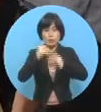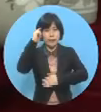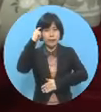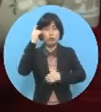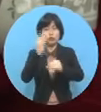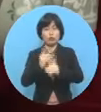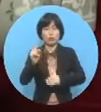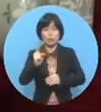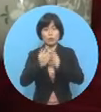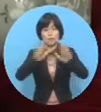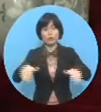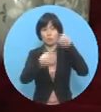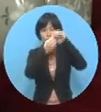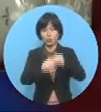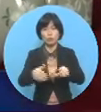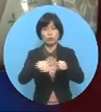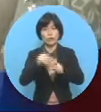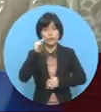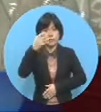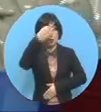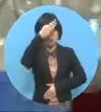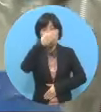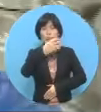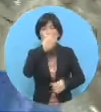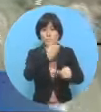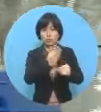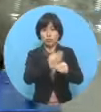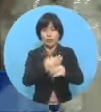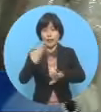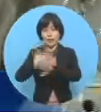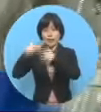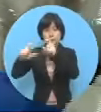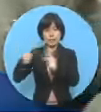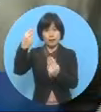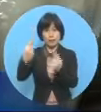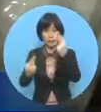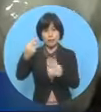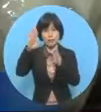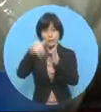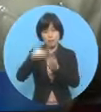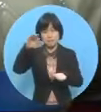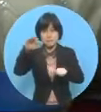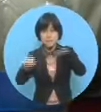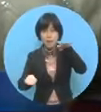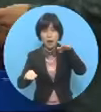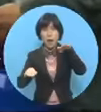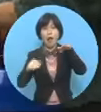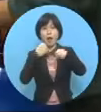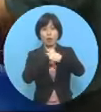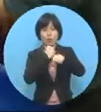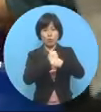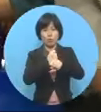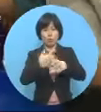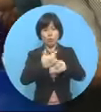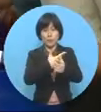기본적으로 구상을 하고 있는 분야는 우리 지역의 전통 문화예술 자원 중 타지역에 비해